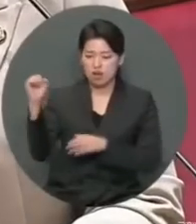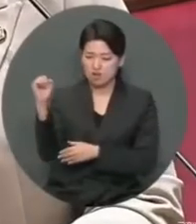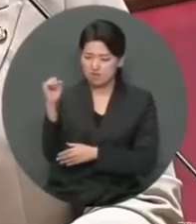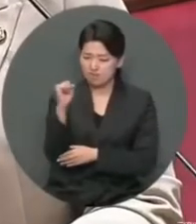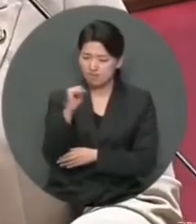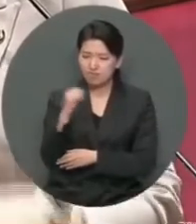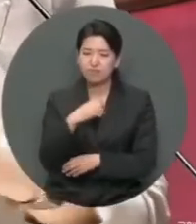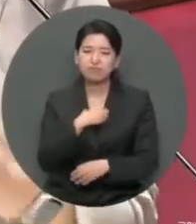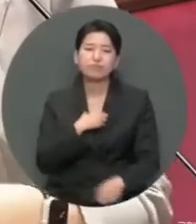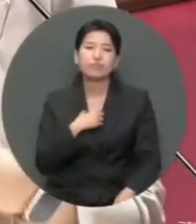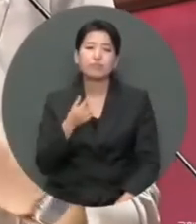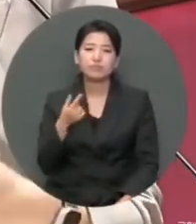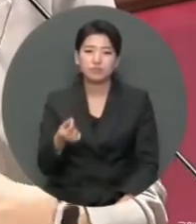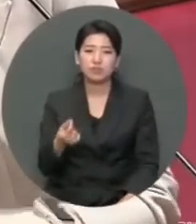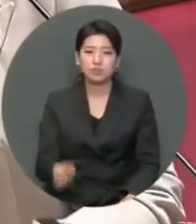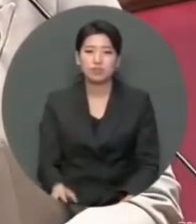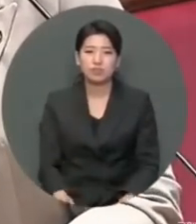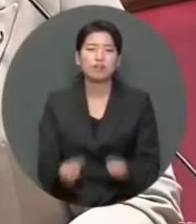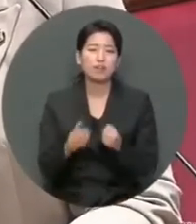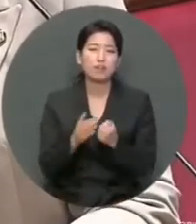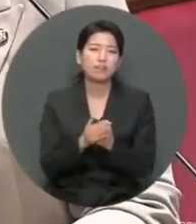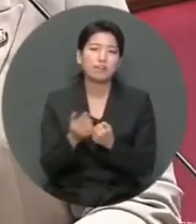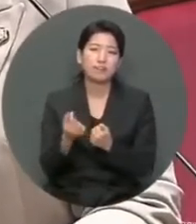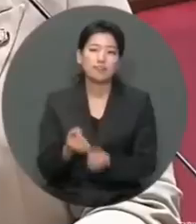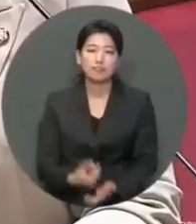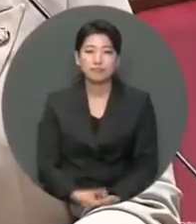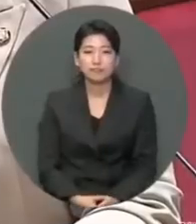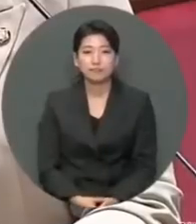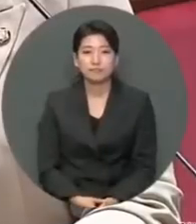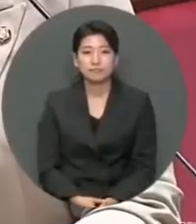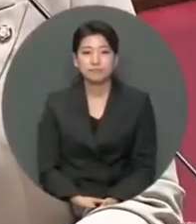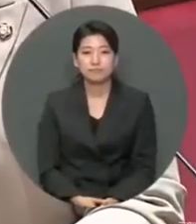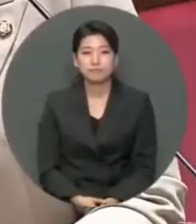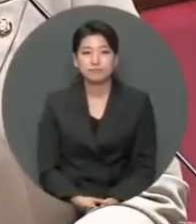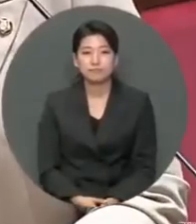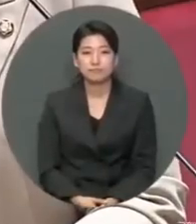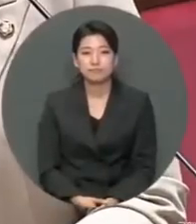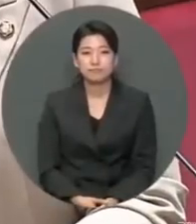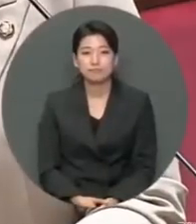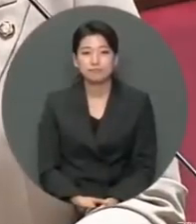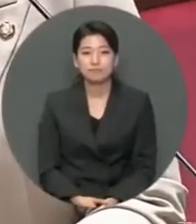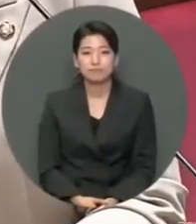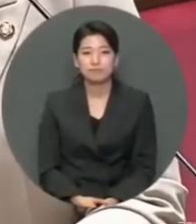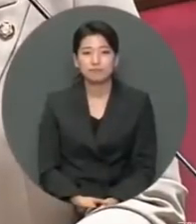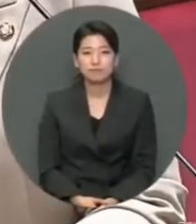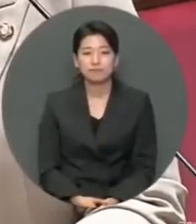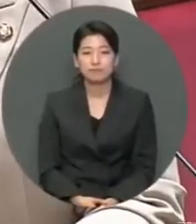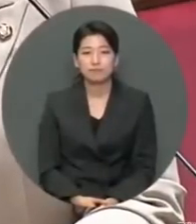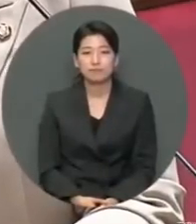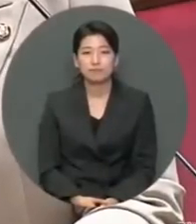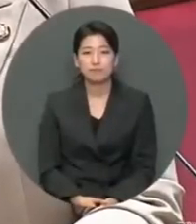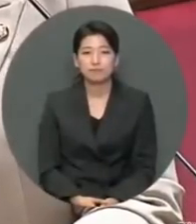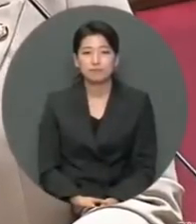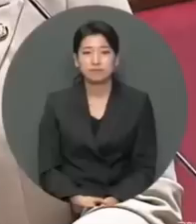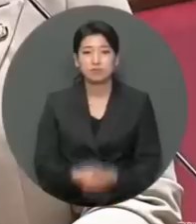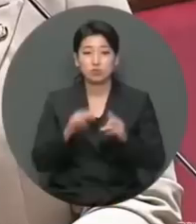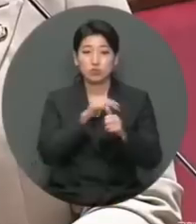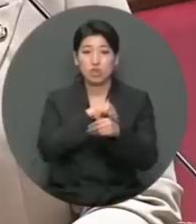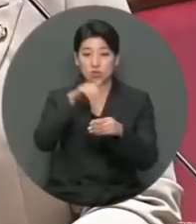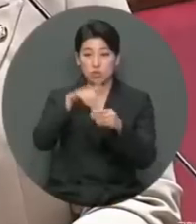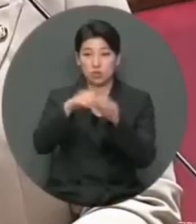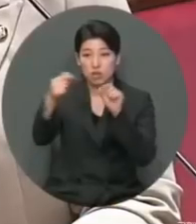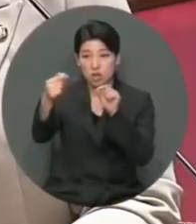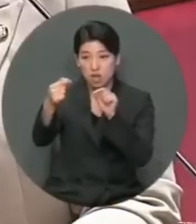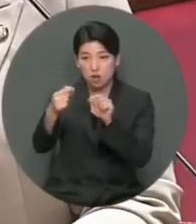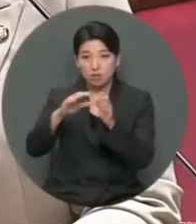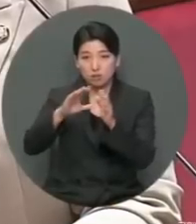흔들 수 있는 중요한 일이어서가 아닐까 이런 생각이 저는 들었습니다. 그래서 총선 앞두고 이런 정치 중립 의무